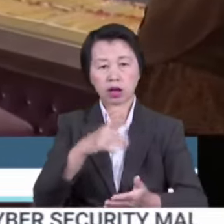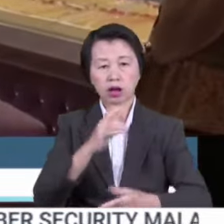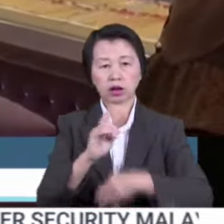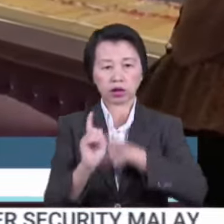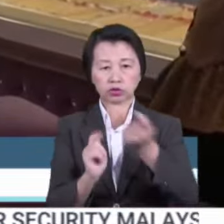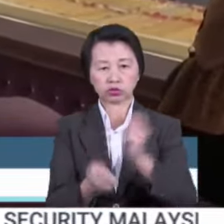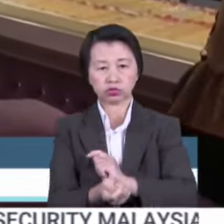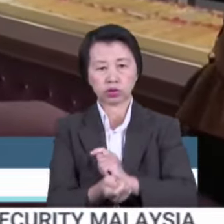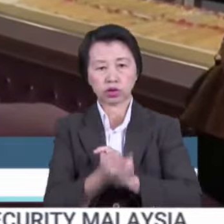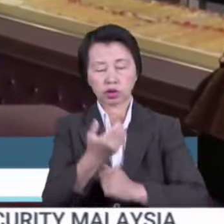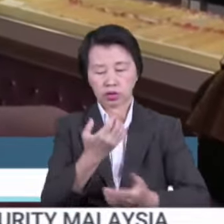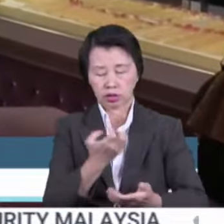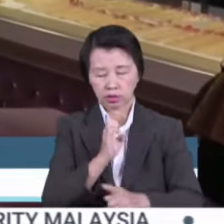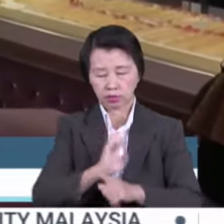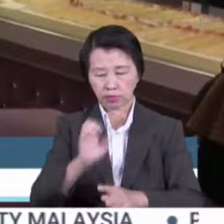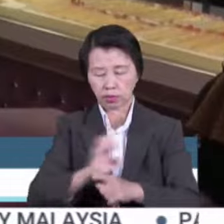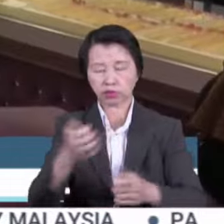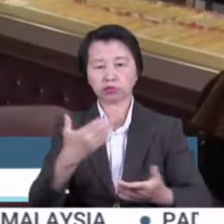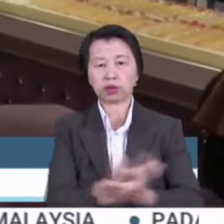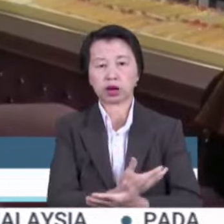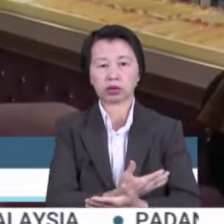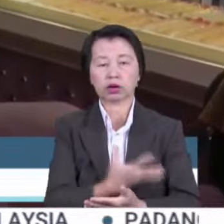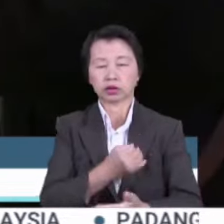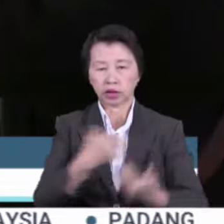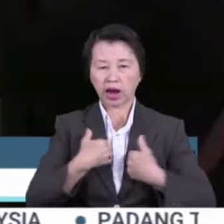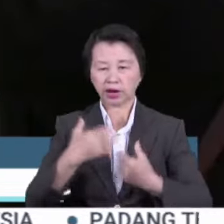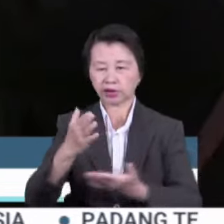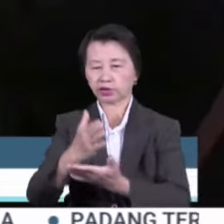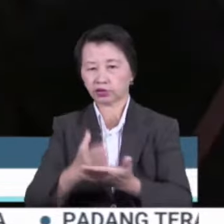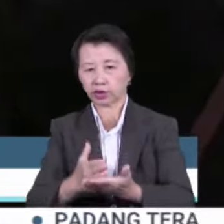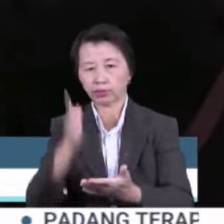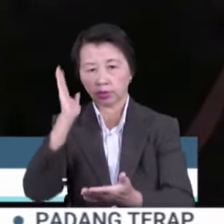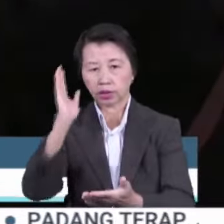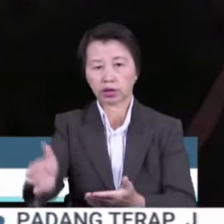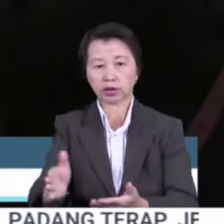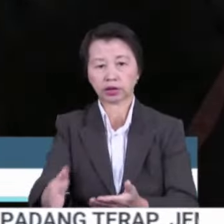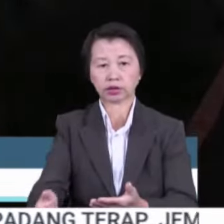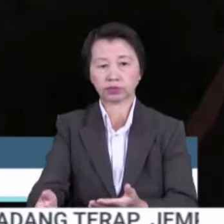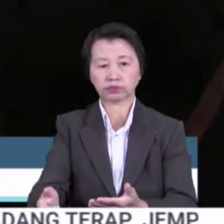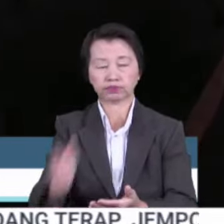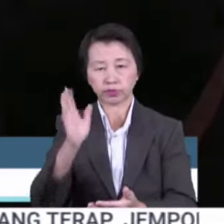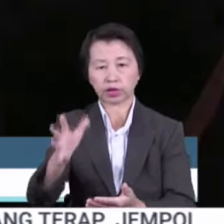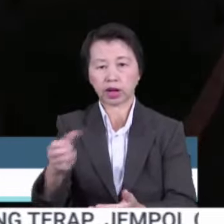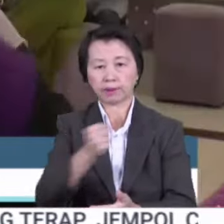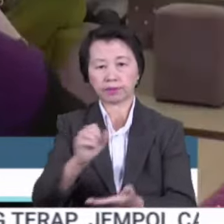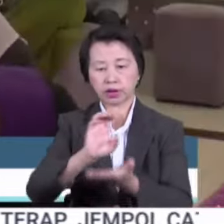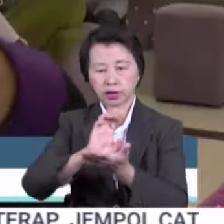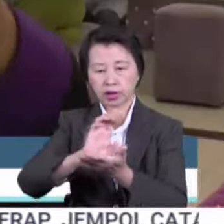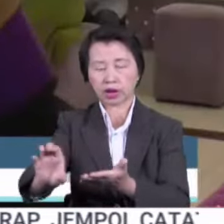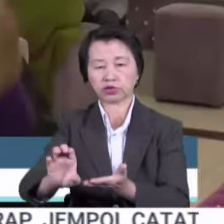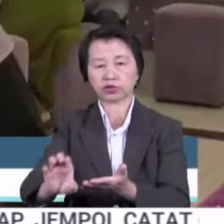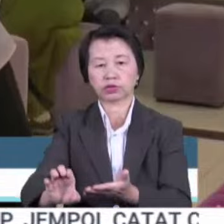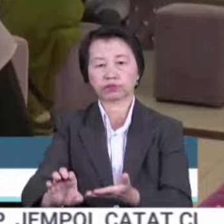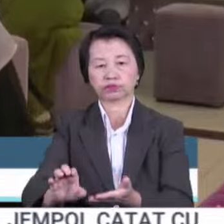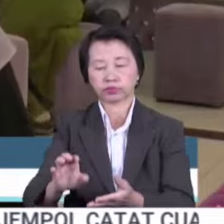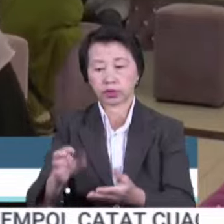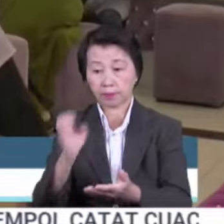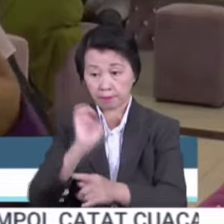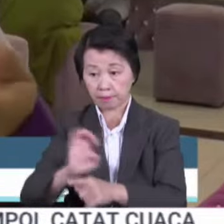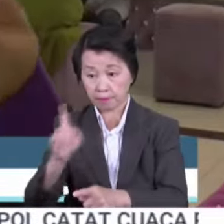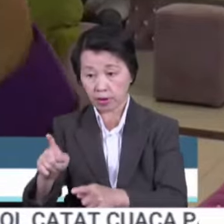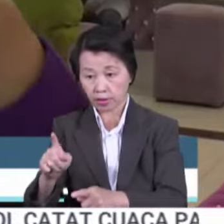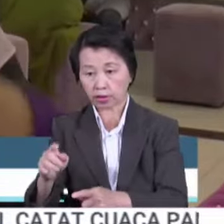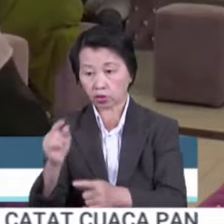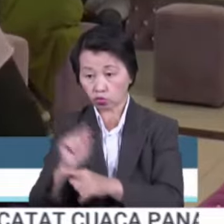sama dengan badan kemas yang baru dan ada juga segelinting yang akan ambil semuanya dengan emas yang diadu